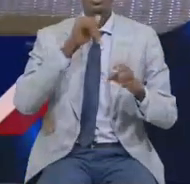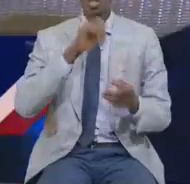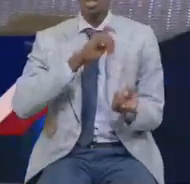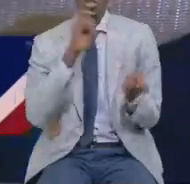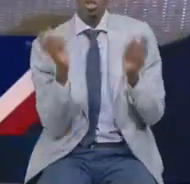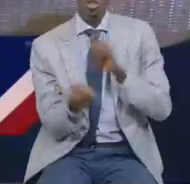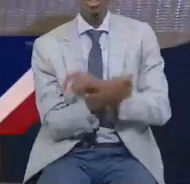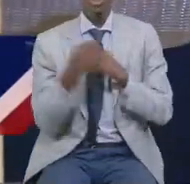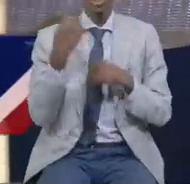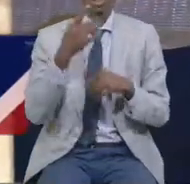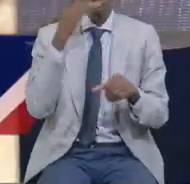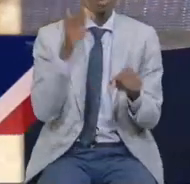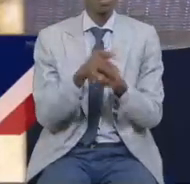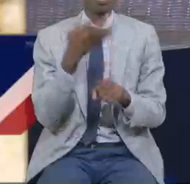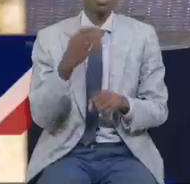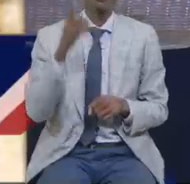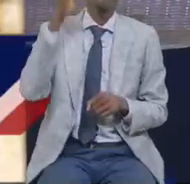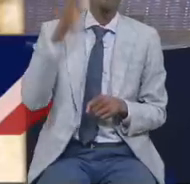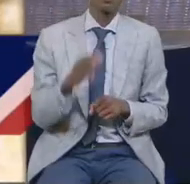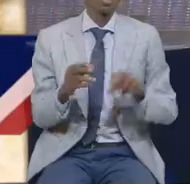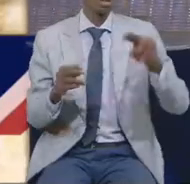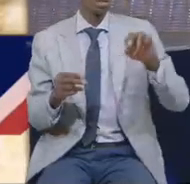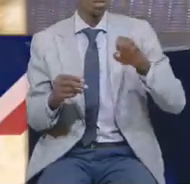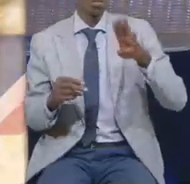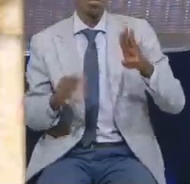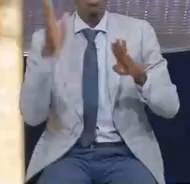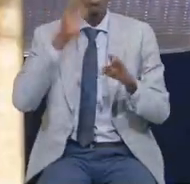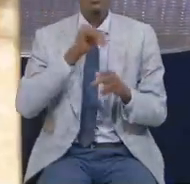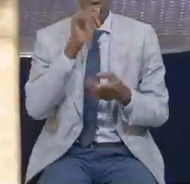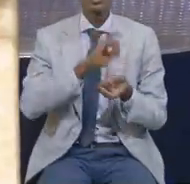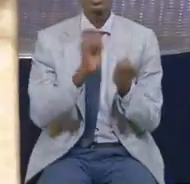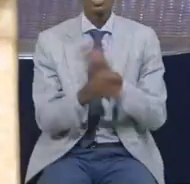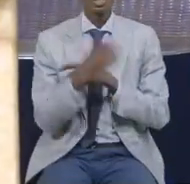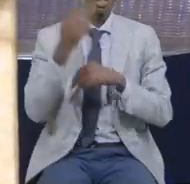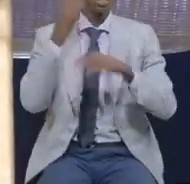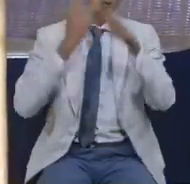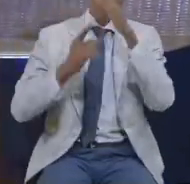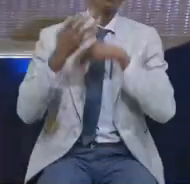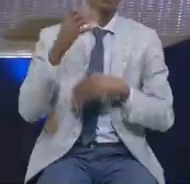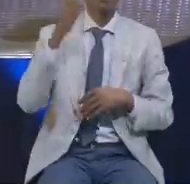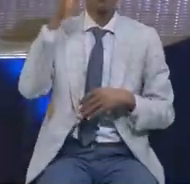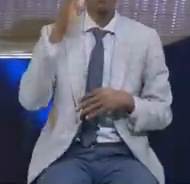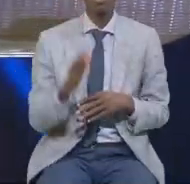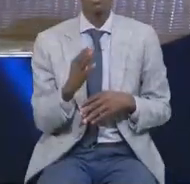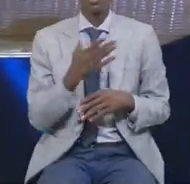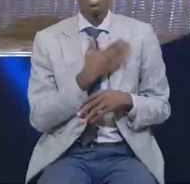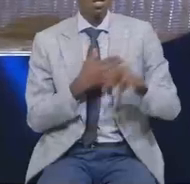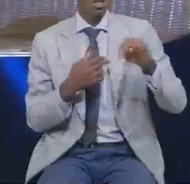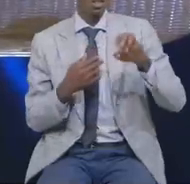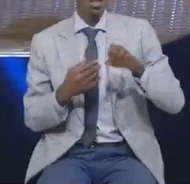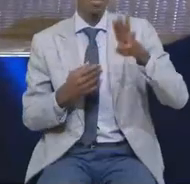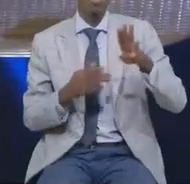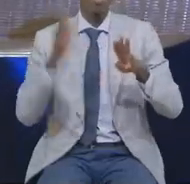promesses de Dieu. Nebuchadnezzar ne peut changer les prophéties de la parole. Nebuchadnezzar ne peut changer